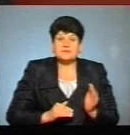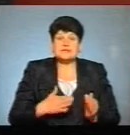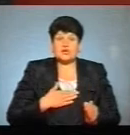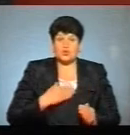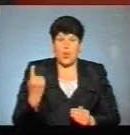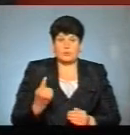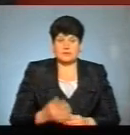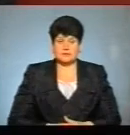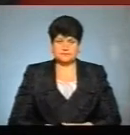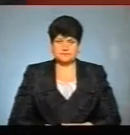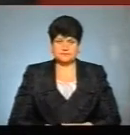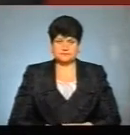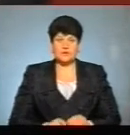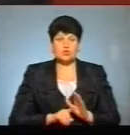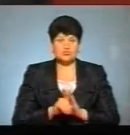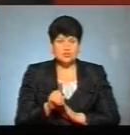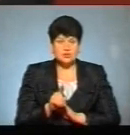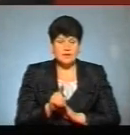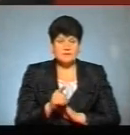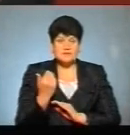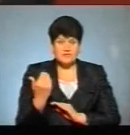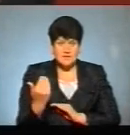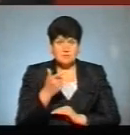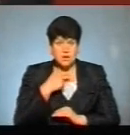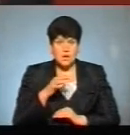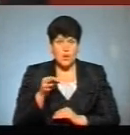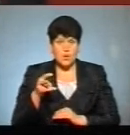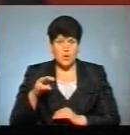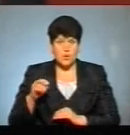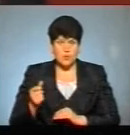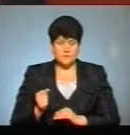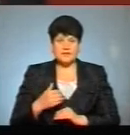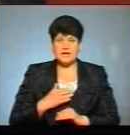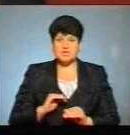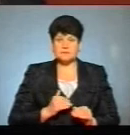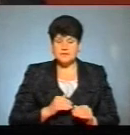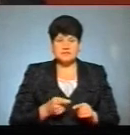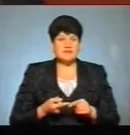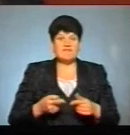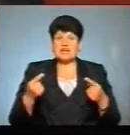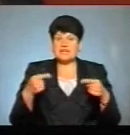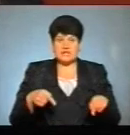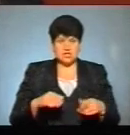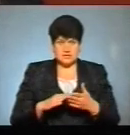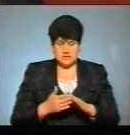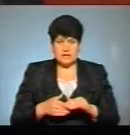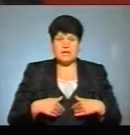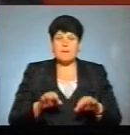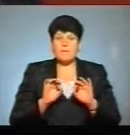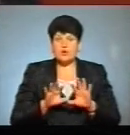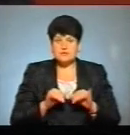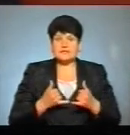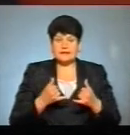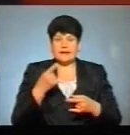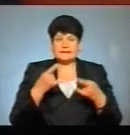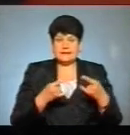області. Розпочнемо, напевне, із вас, пані Ольга. Ну, наш бізнес опинився в дуже критичній ситуації. Я поясню для